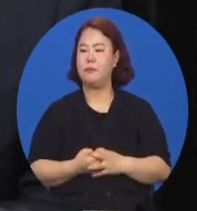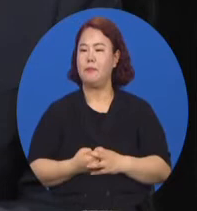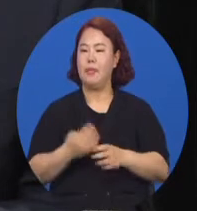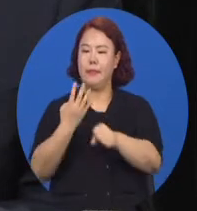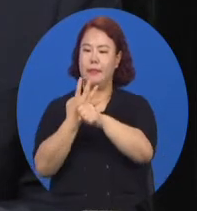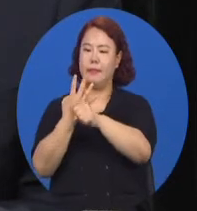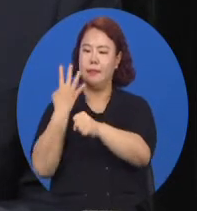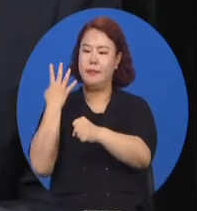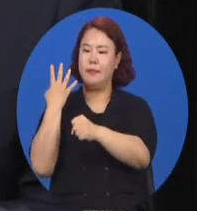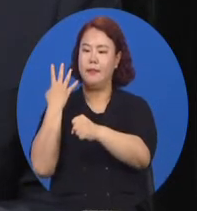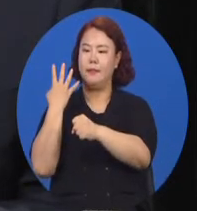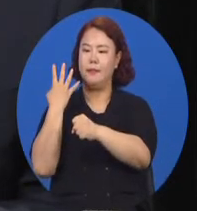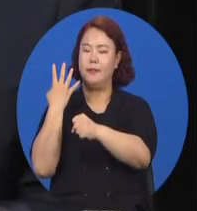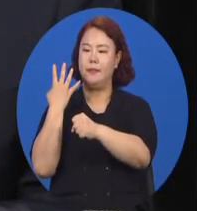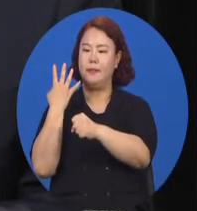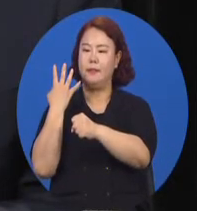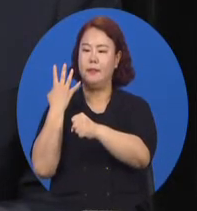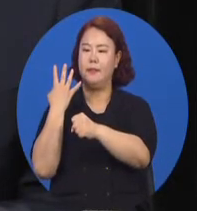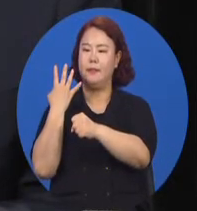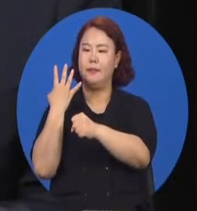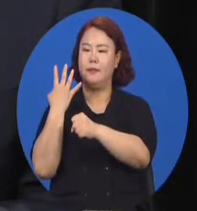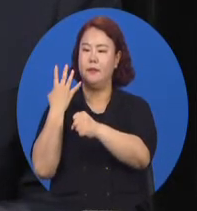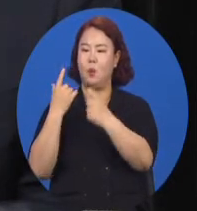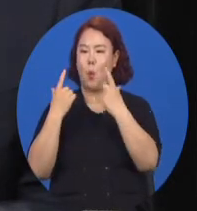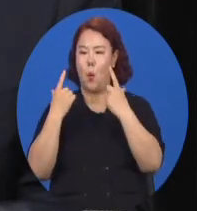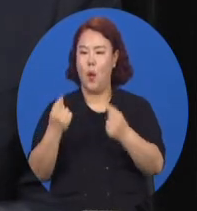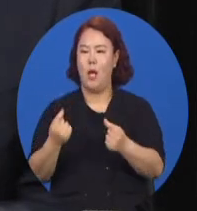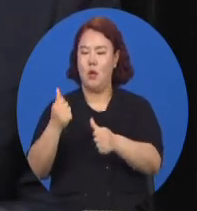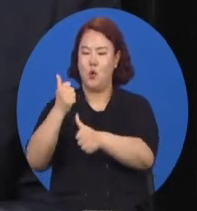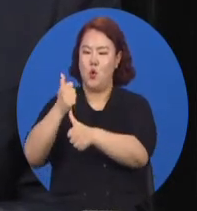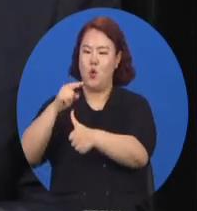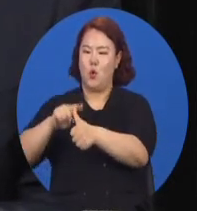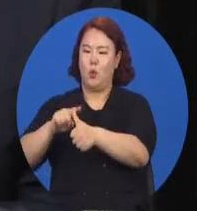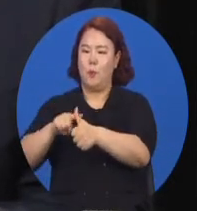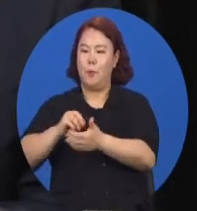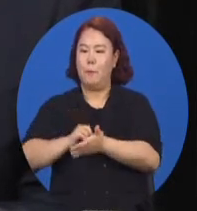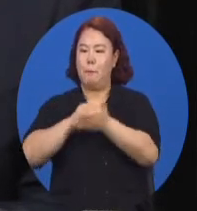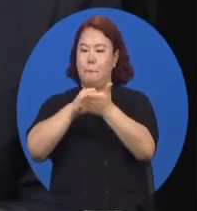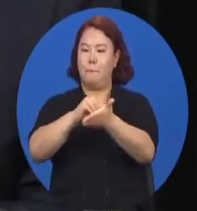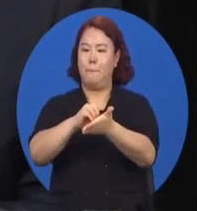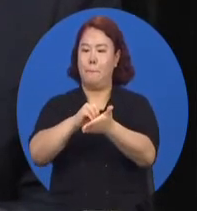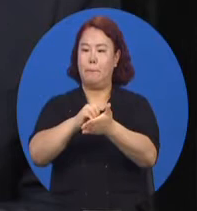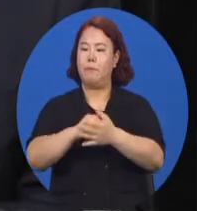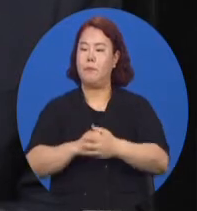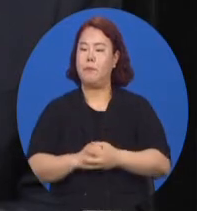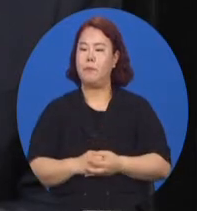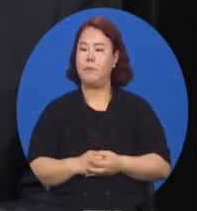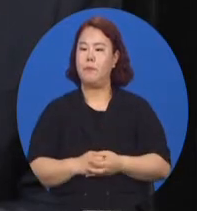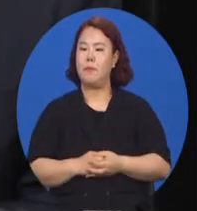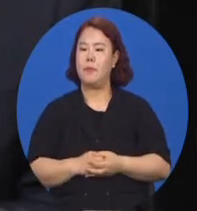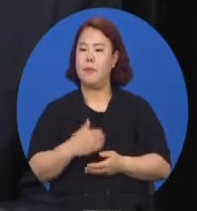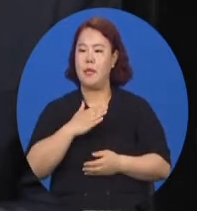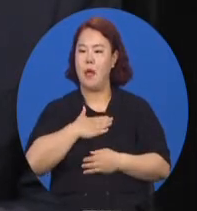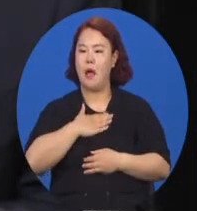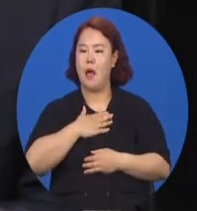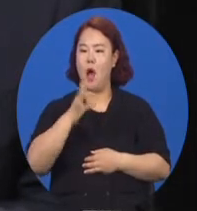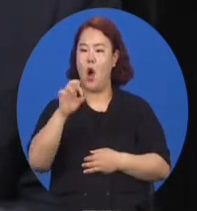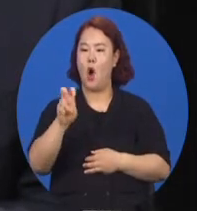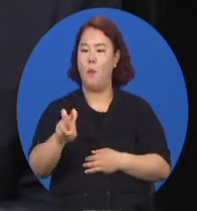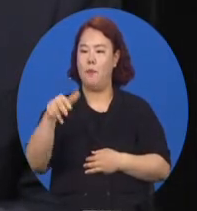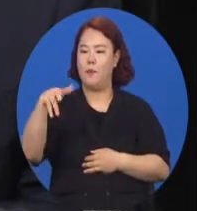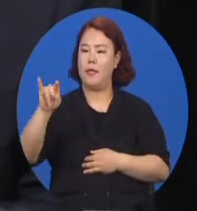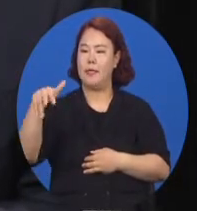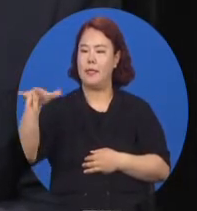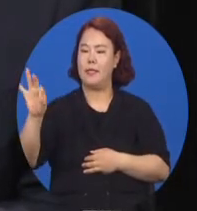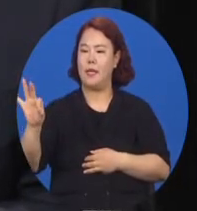4년 전에 이제 똑같이 후보로 출마하면서 제가 엄재창 후보에게